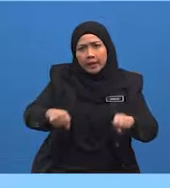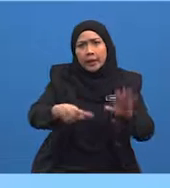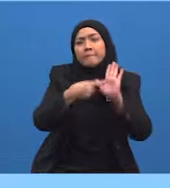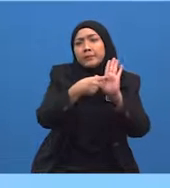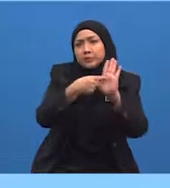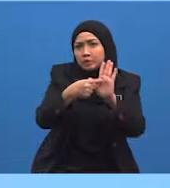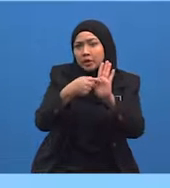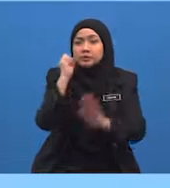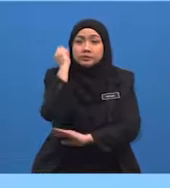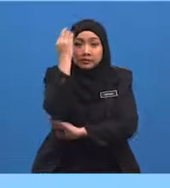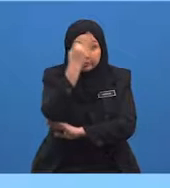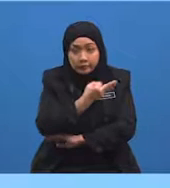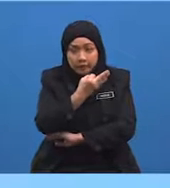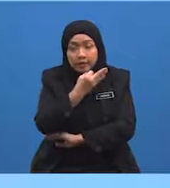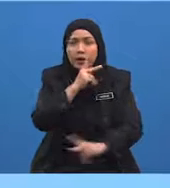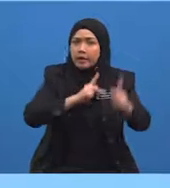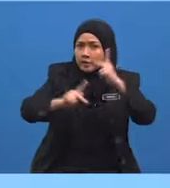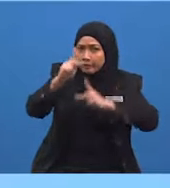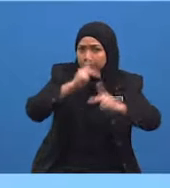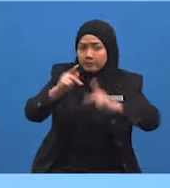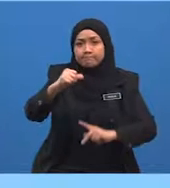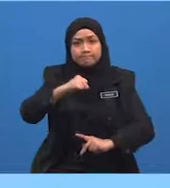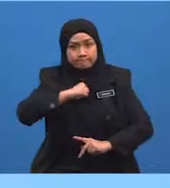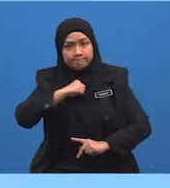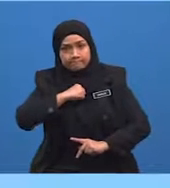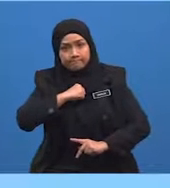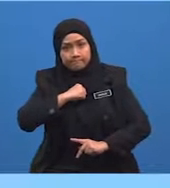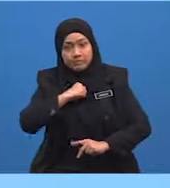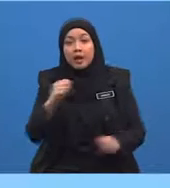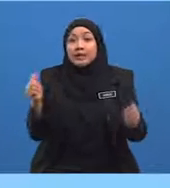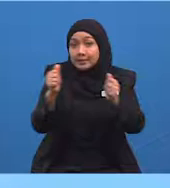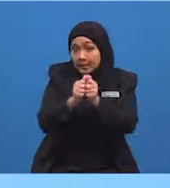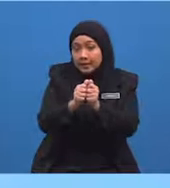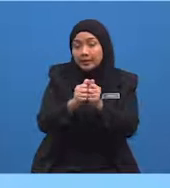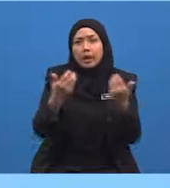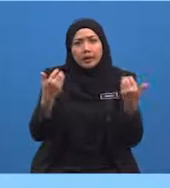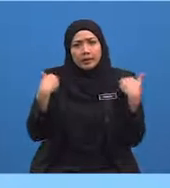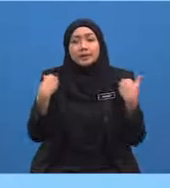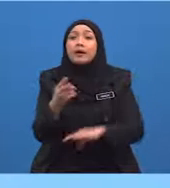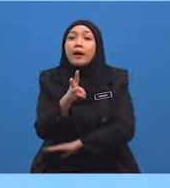menunjukkan sifat kimia masing-masing hanya dengan kehadiran air?